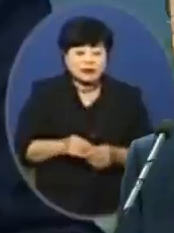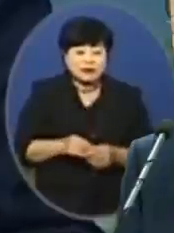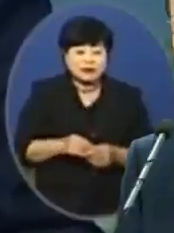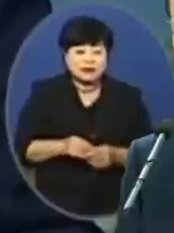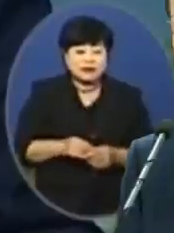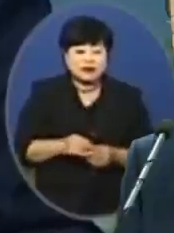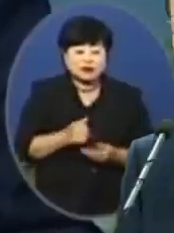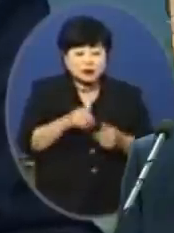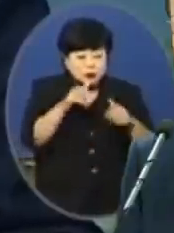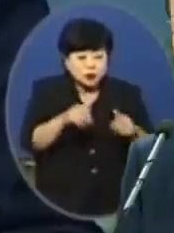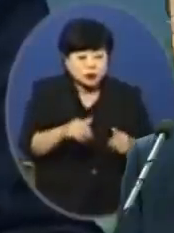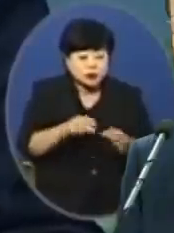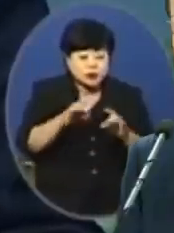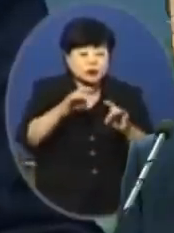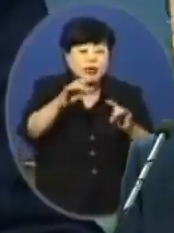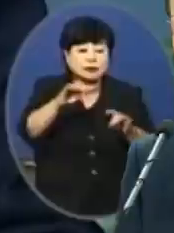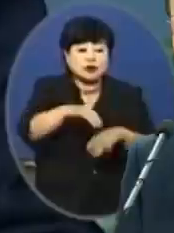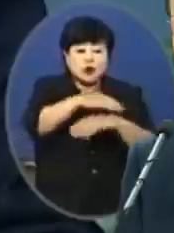나오는 선교사조차도